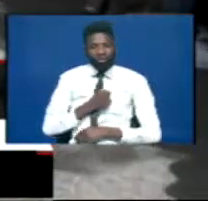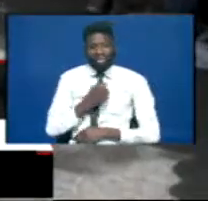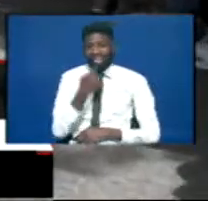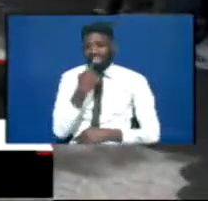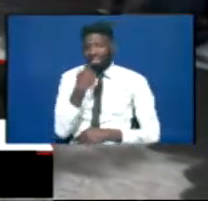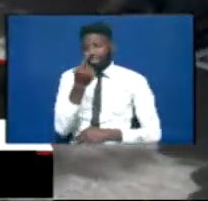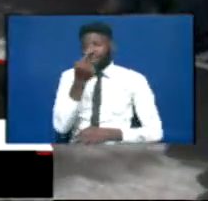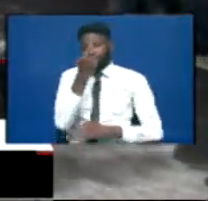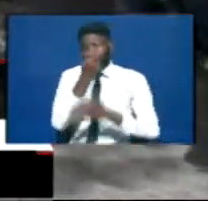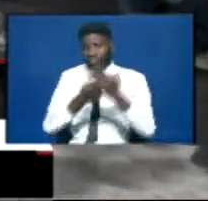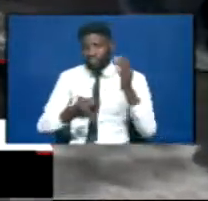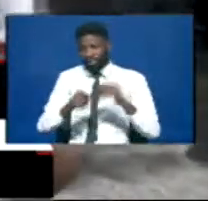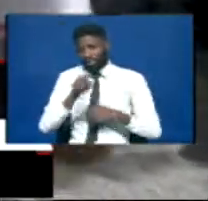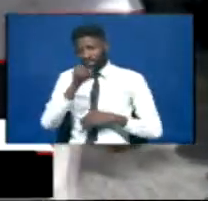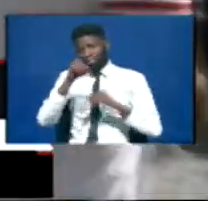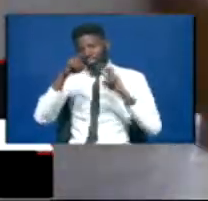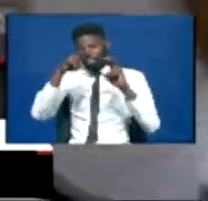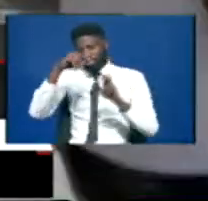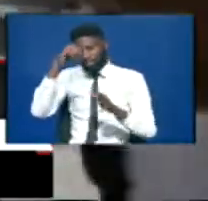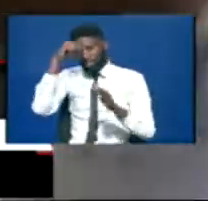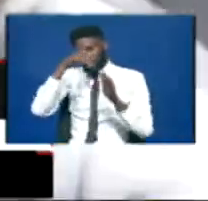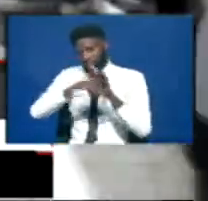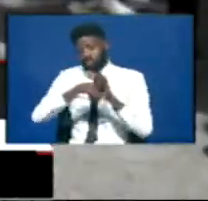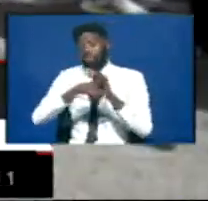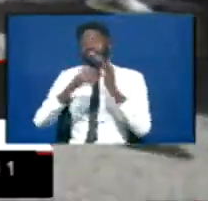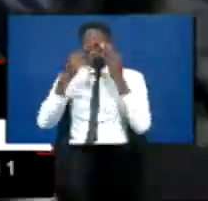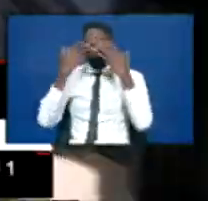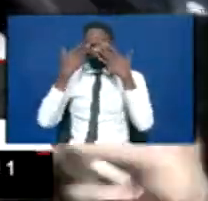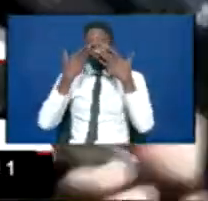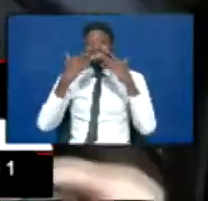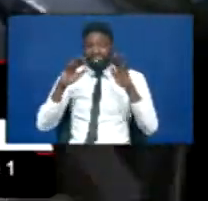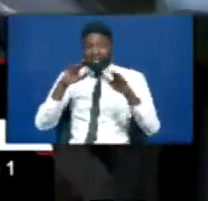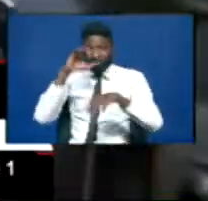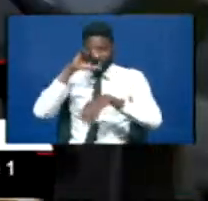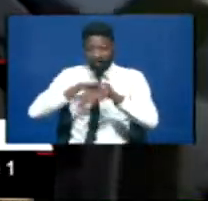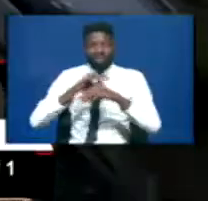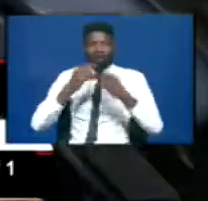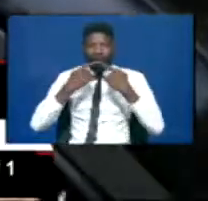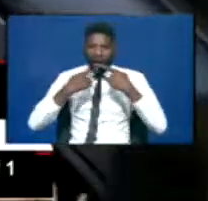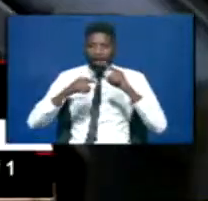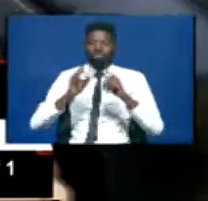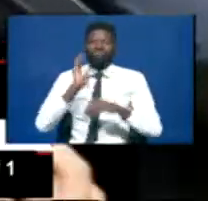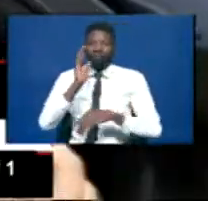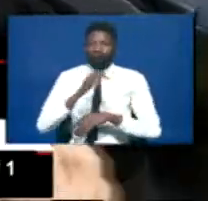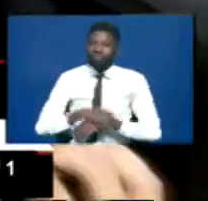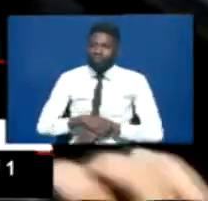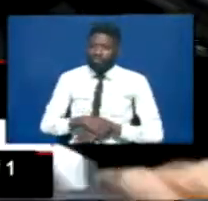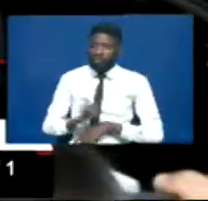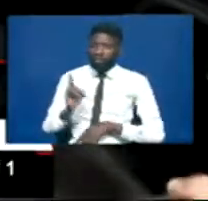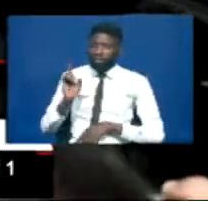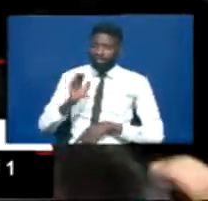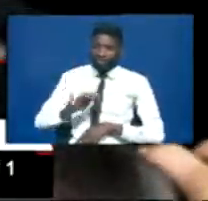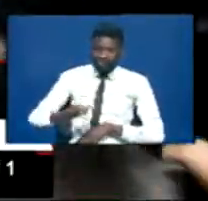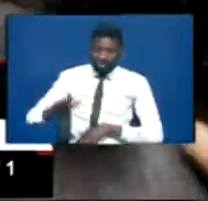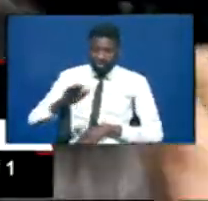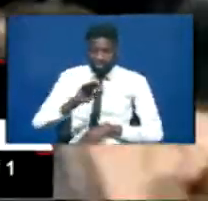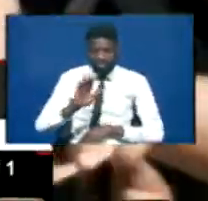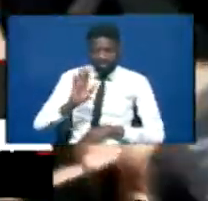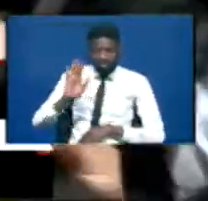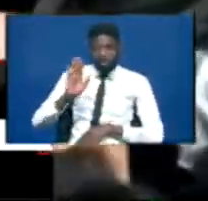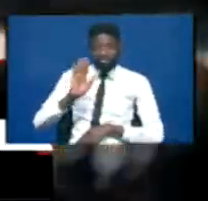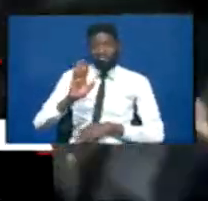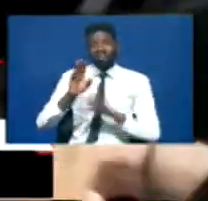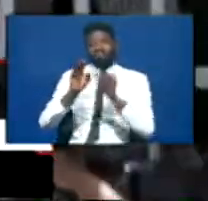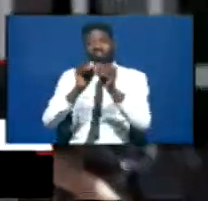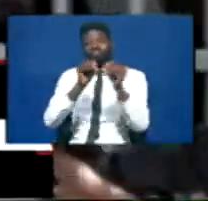kisa hicho kinachunguzwa na matokeo yake yatatangazwa. Duru za wizara ya mazingira zinazonukuliwa na gazeti la kila siku la